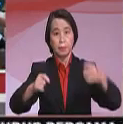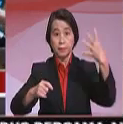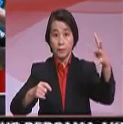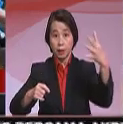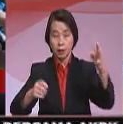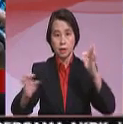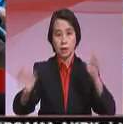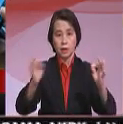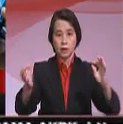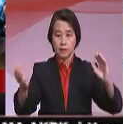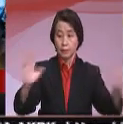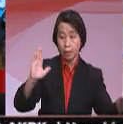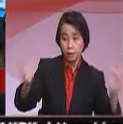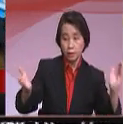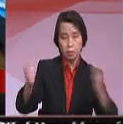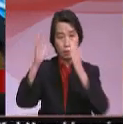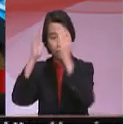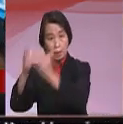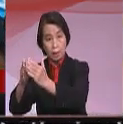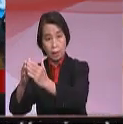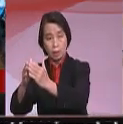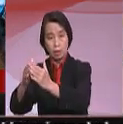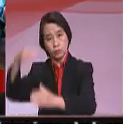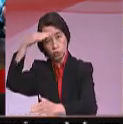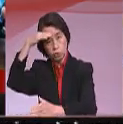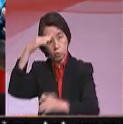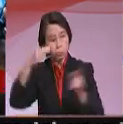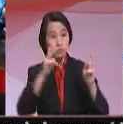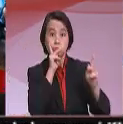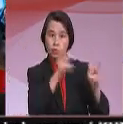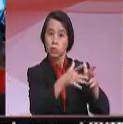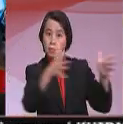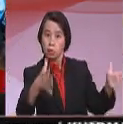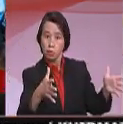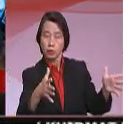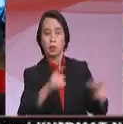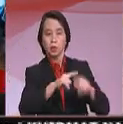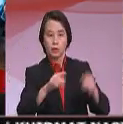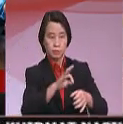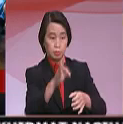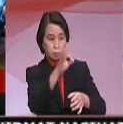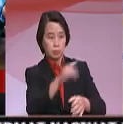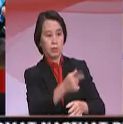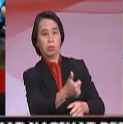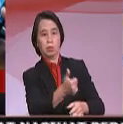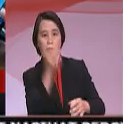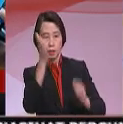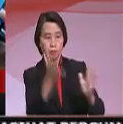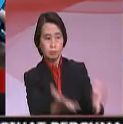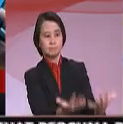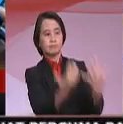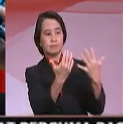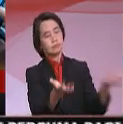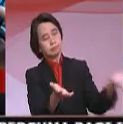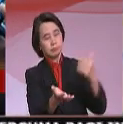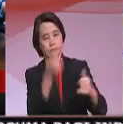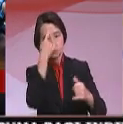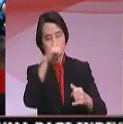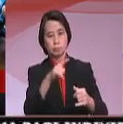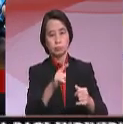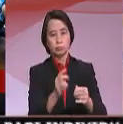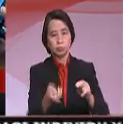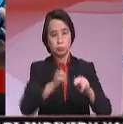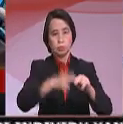Pahang ataupun Johor, tapi semangat itu akan membangkitkan semangat kita untuk berusaha